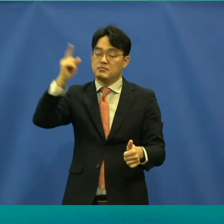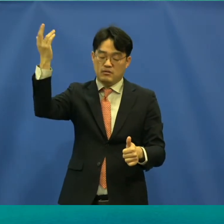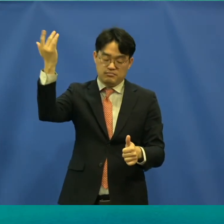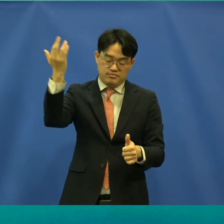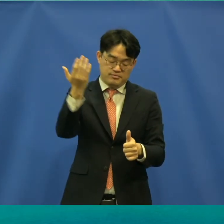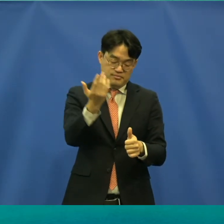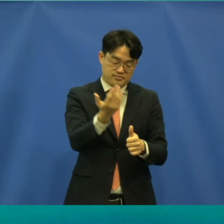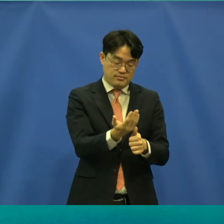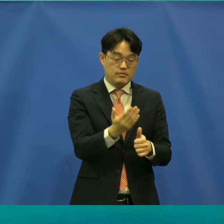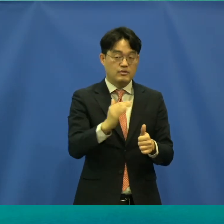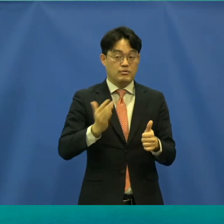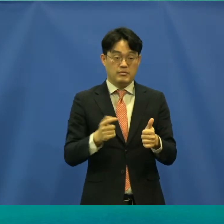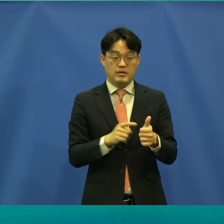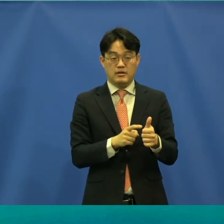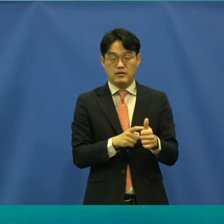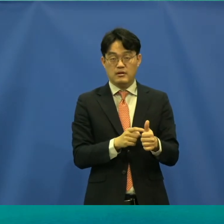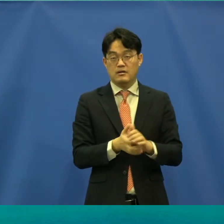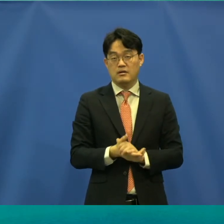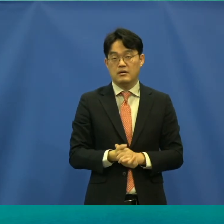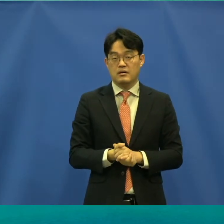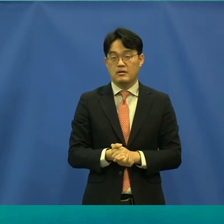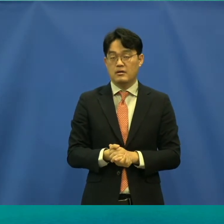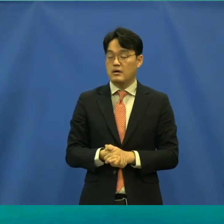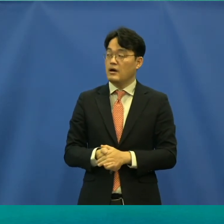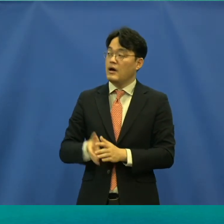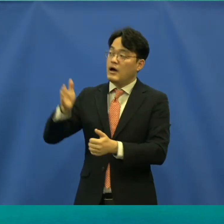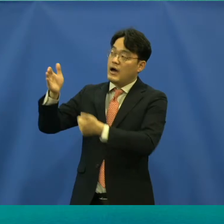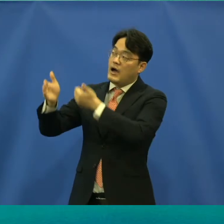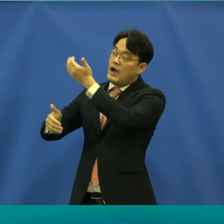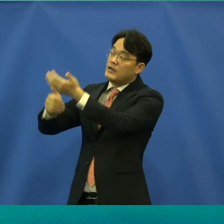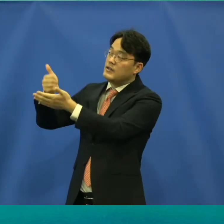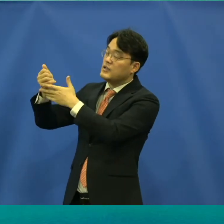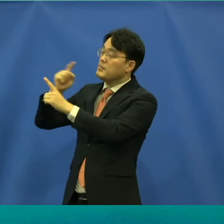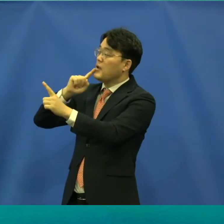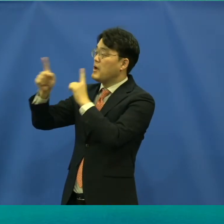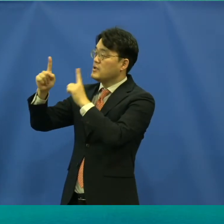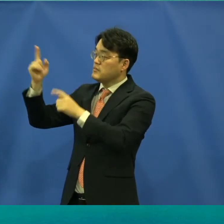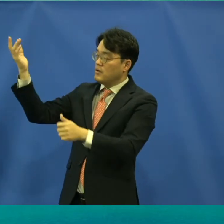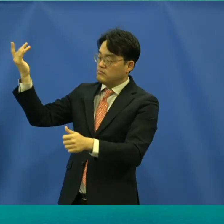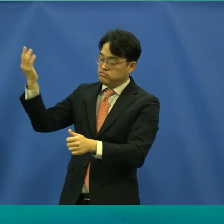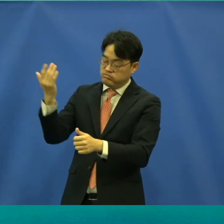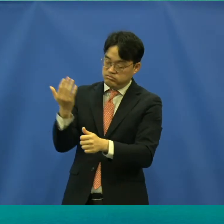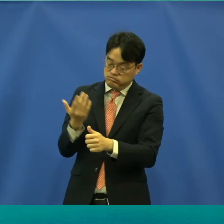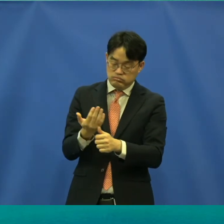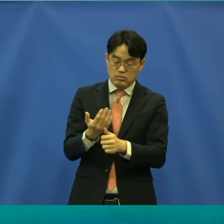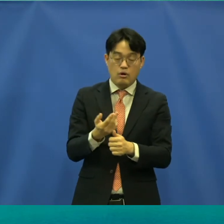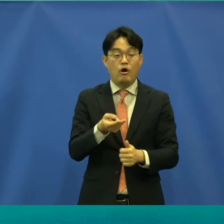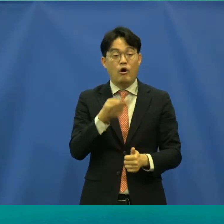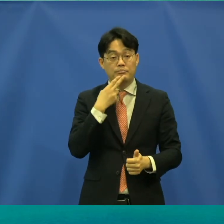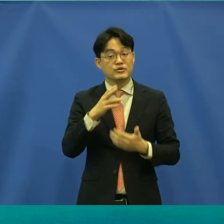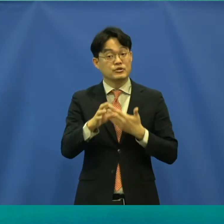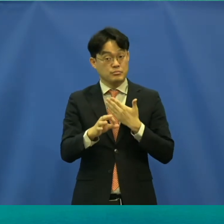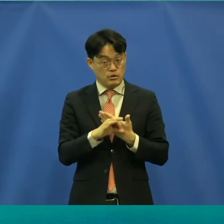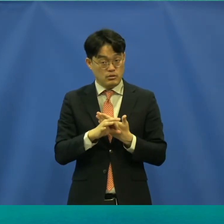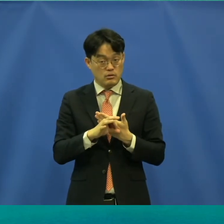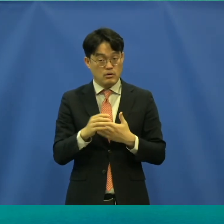하나님으로부터 말씀이 있어야 합니다. 하나님으로부터 온 말씀이 아니면 힘이 없습니다. 우리가 그 길로 자주 빠지는 이유가 여기에